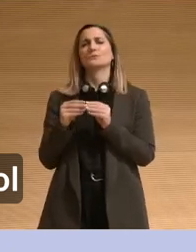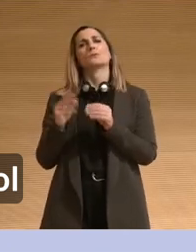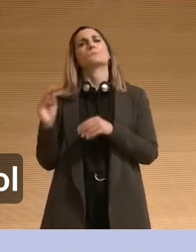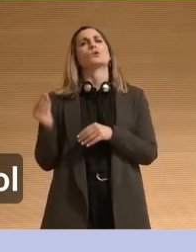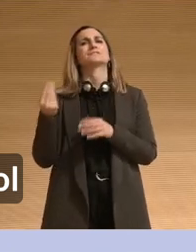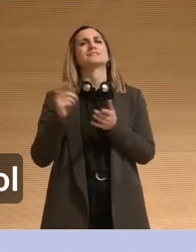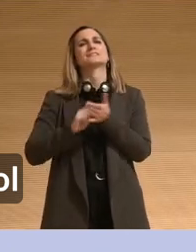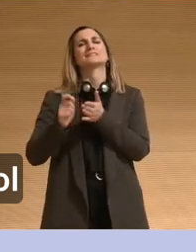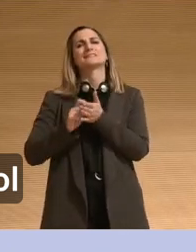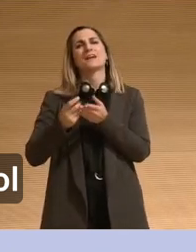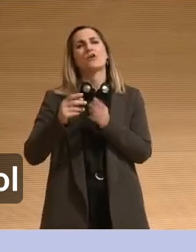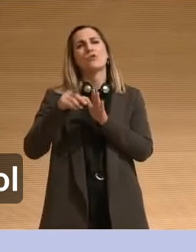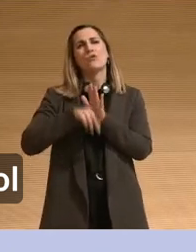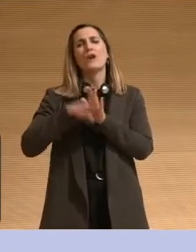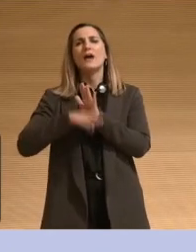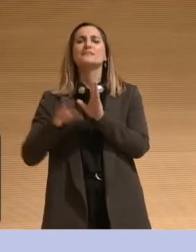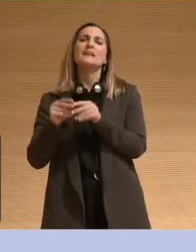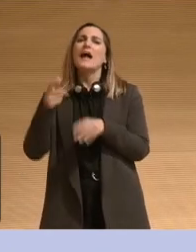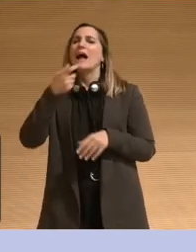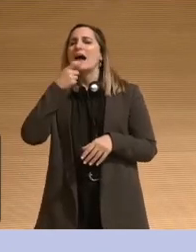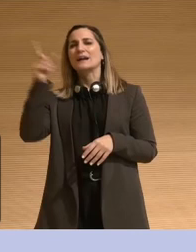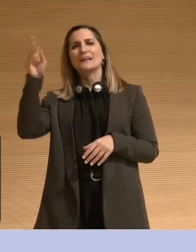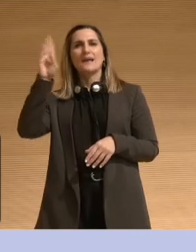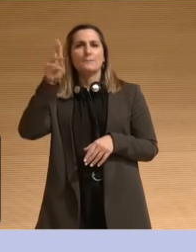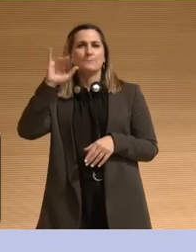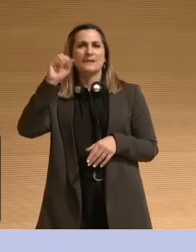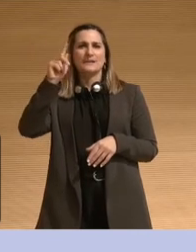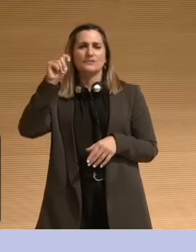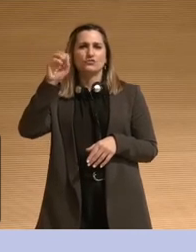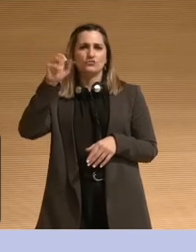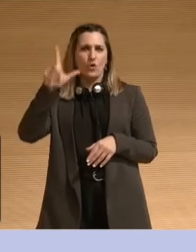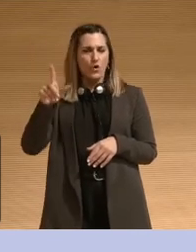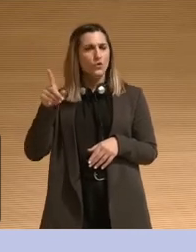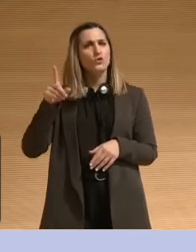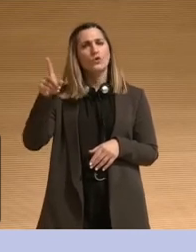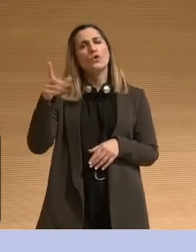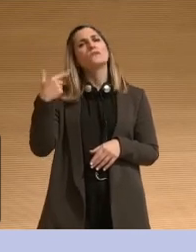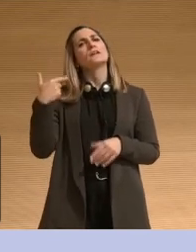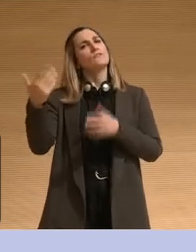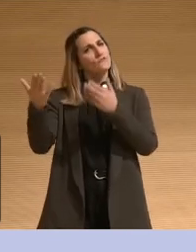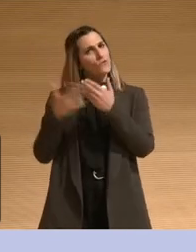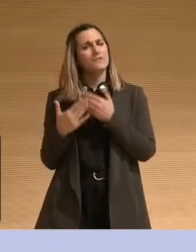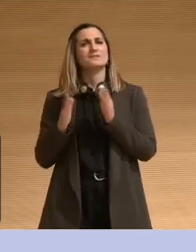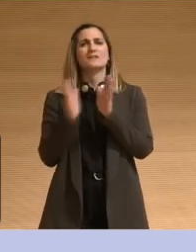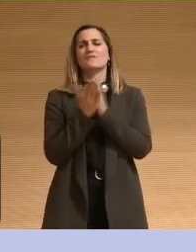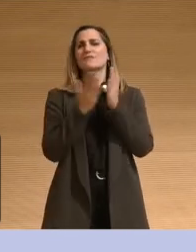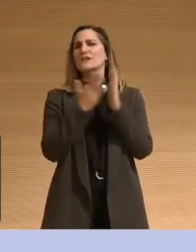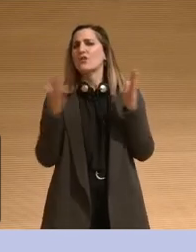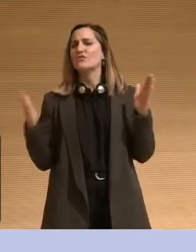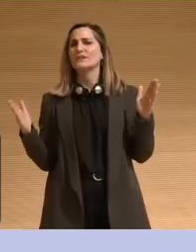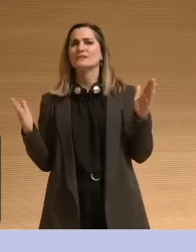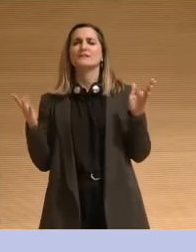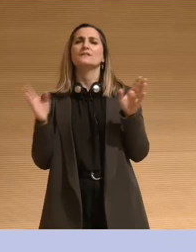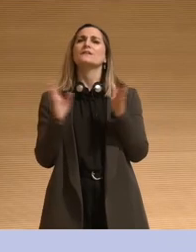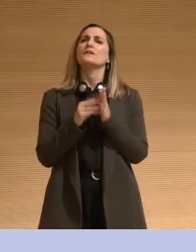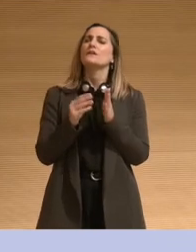συνταγογράφησης στο Bristol, και κεφαλαιοποιώντας την εμπειρία της βιβλιοθήκης μας από διάφορες δράσεις, όπως το